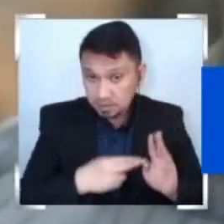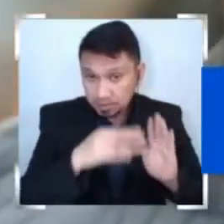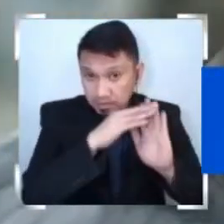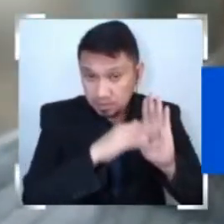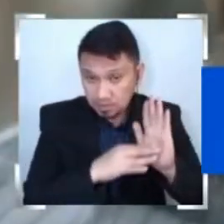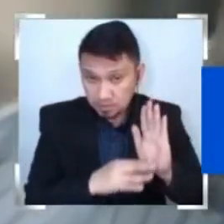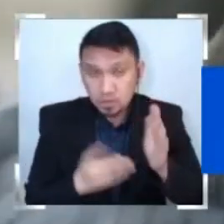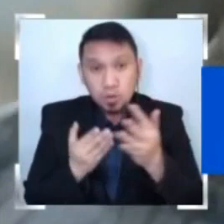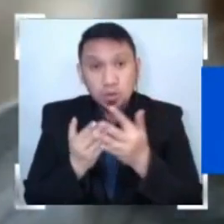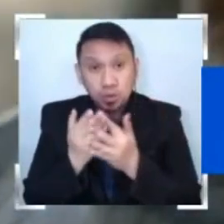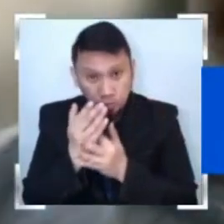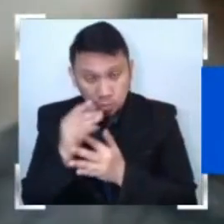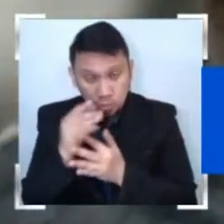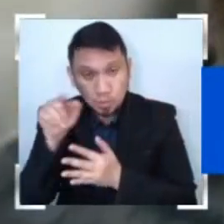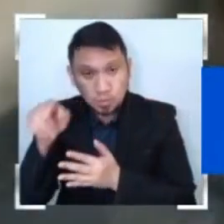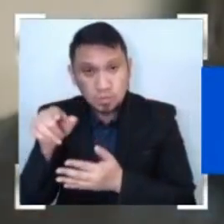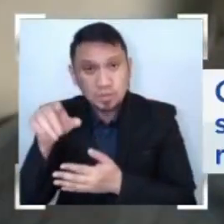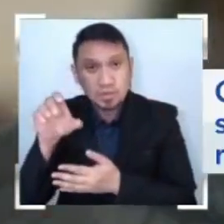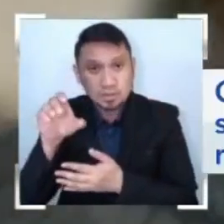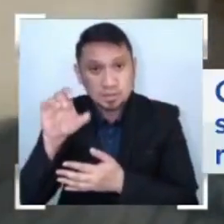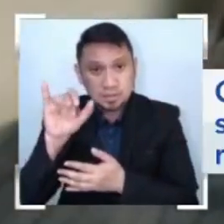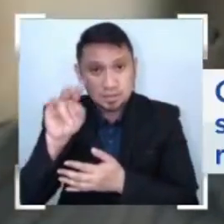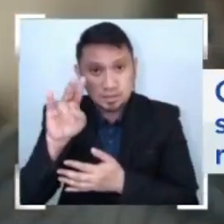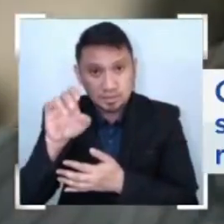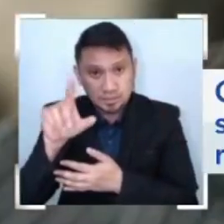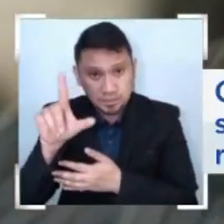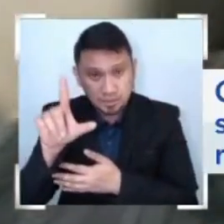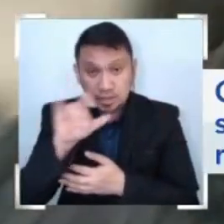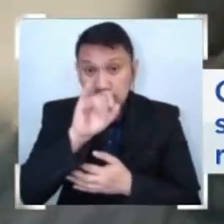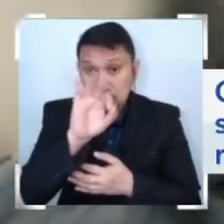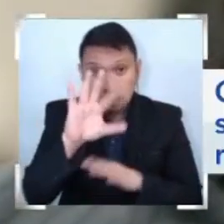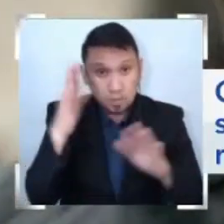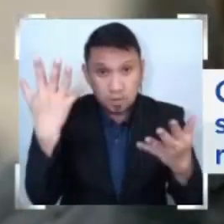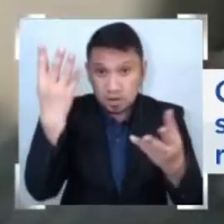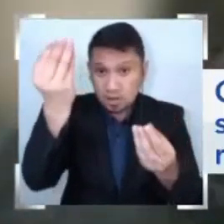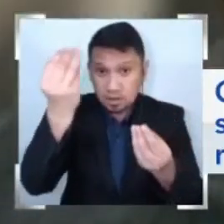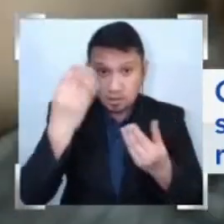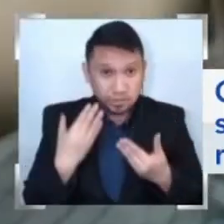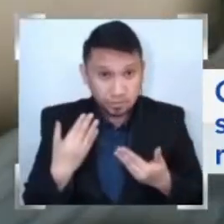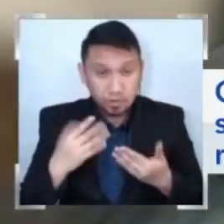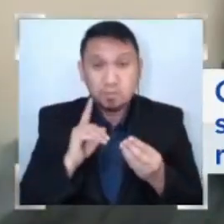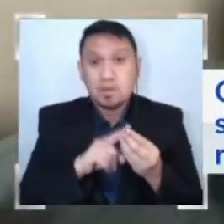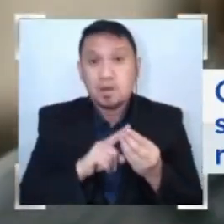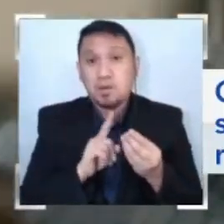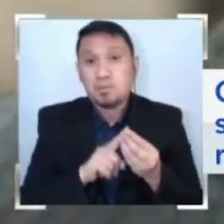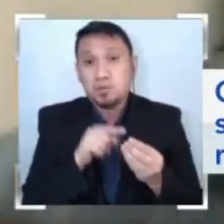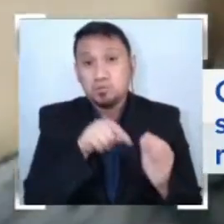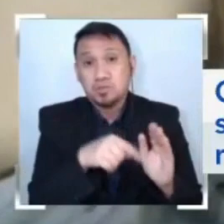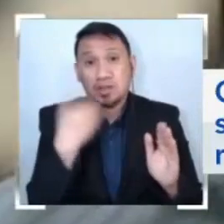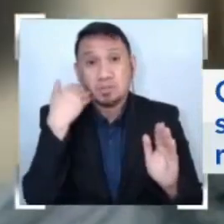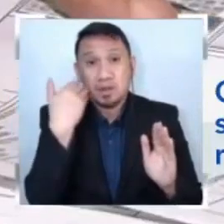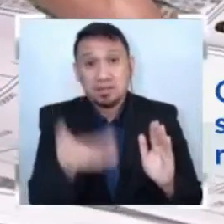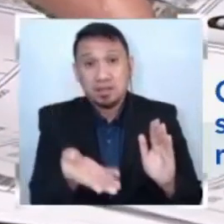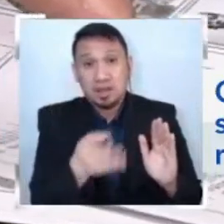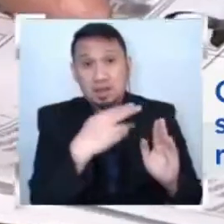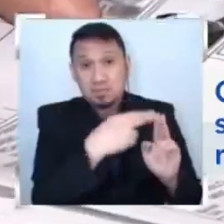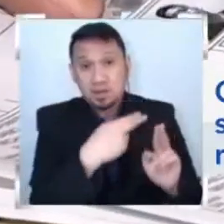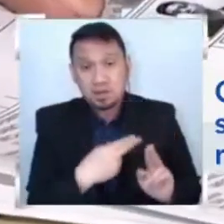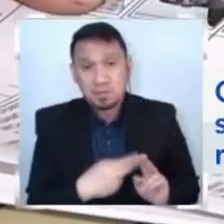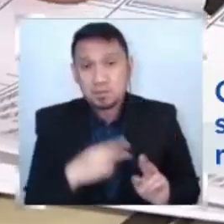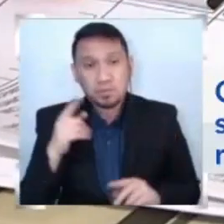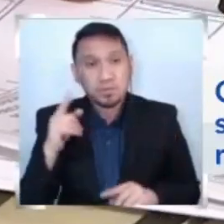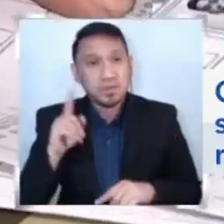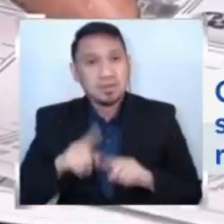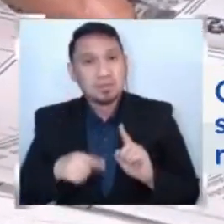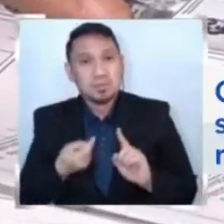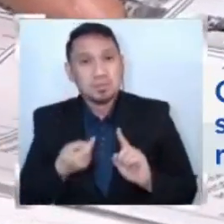registry, no? So, kung hindi tayo ma-inform ng civil registry tungkol sa mga pumanaw na, hindi rin natin natatanggal. Ayon